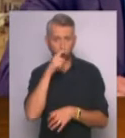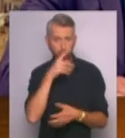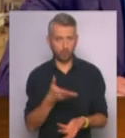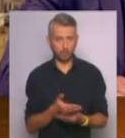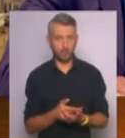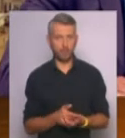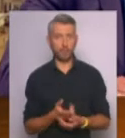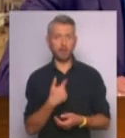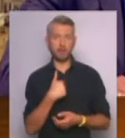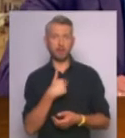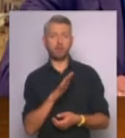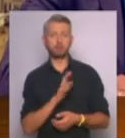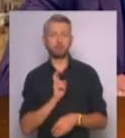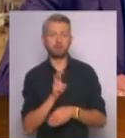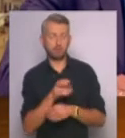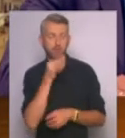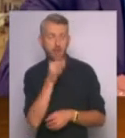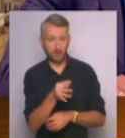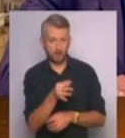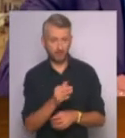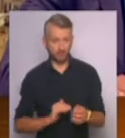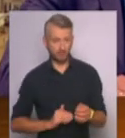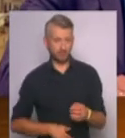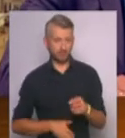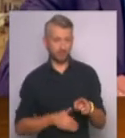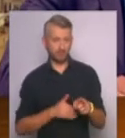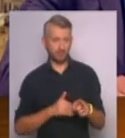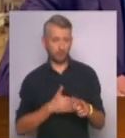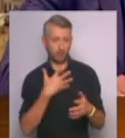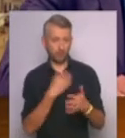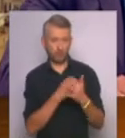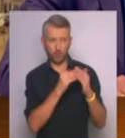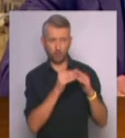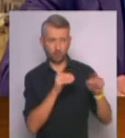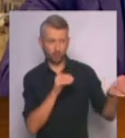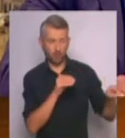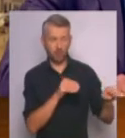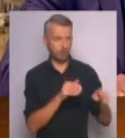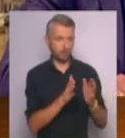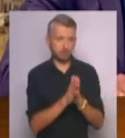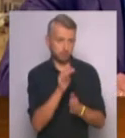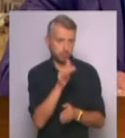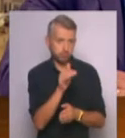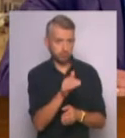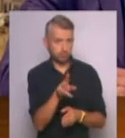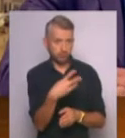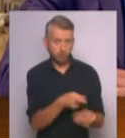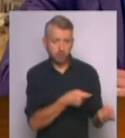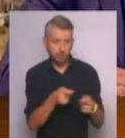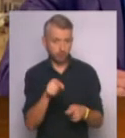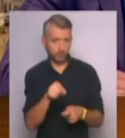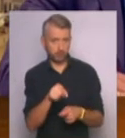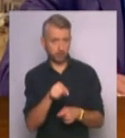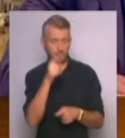Я підійшла, сказала часнику, що сюди більше мусору не привозьте, тому що у нас 2,5